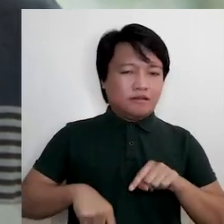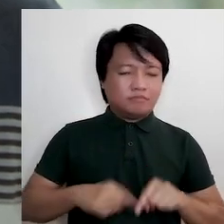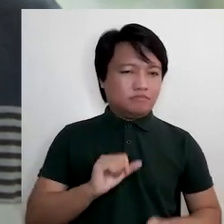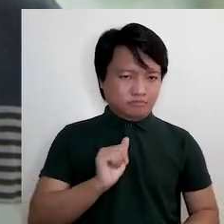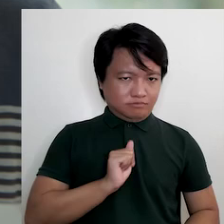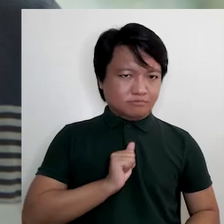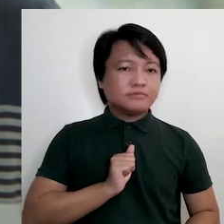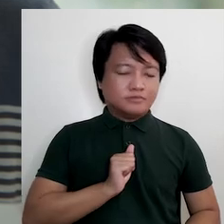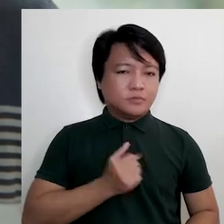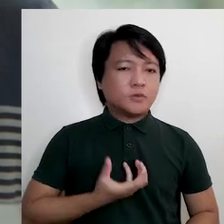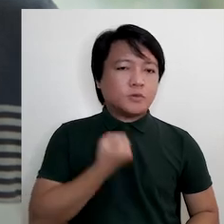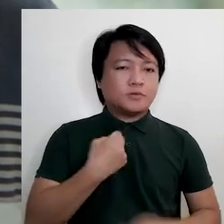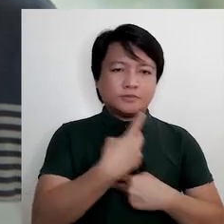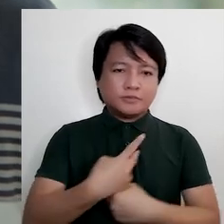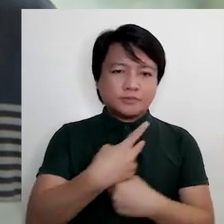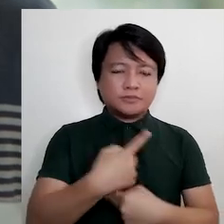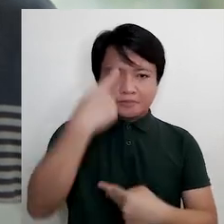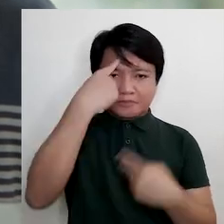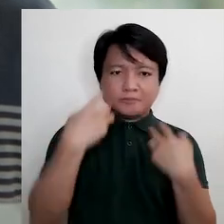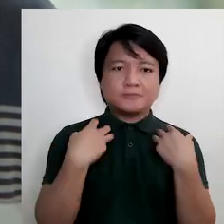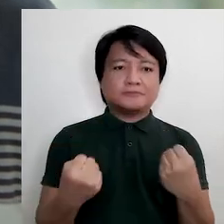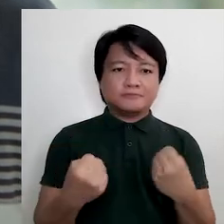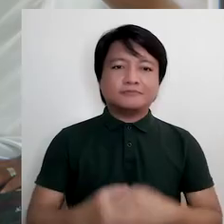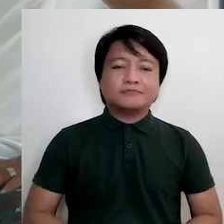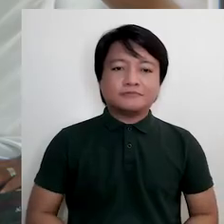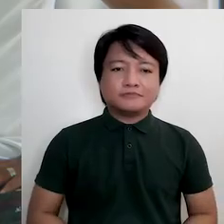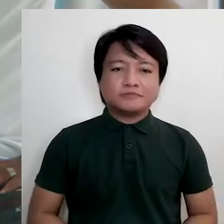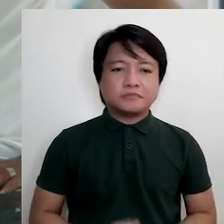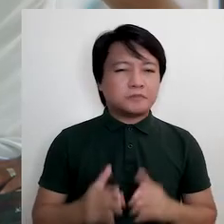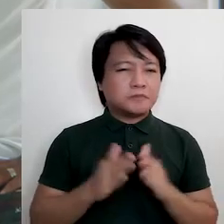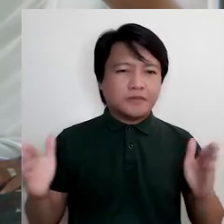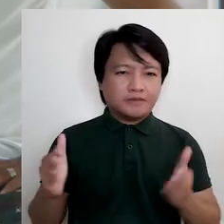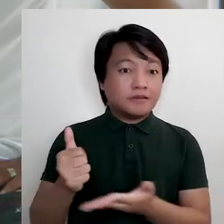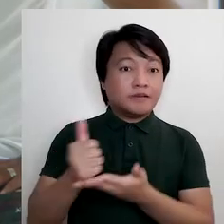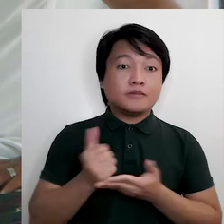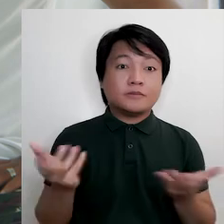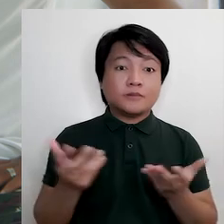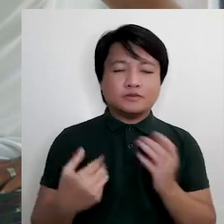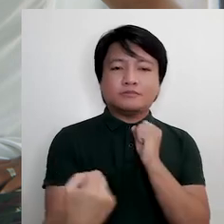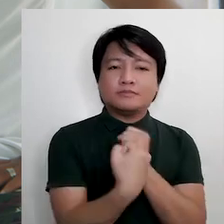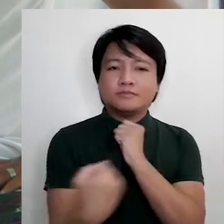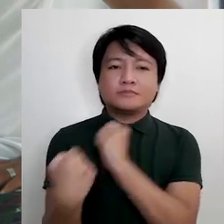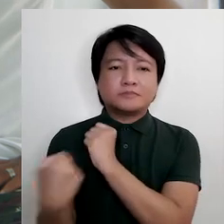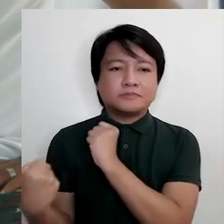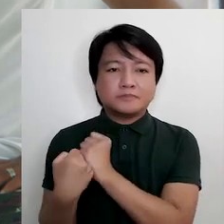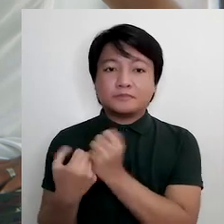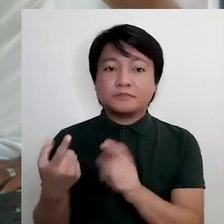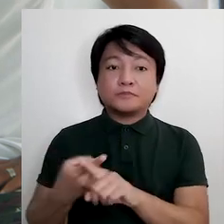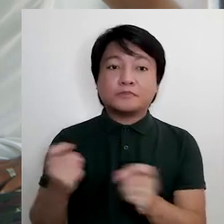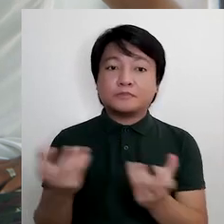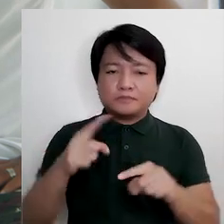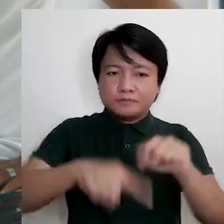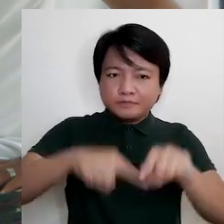alagaan natin ang ating mga sarili para sa ating mental health. Malaking tulong ang makakakuha ng suporta mula sa